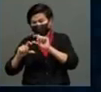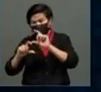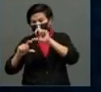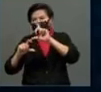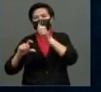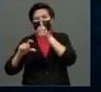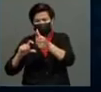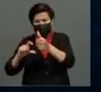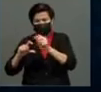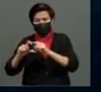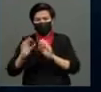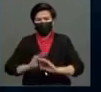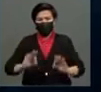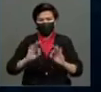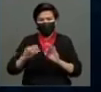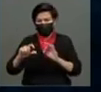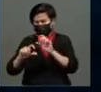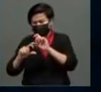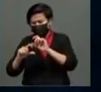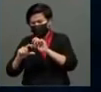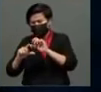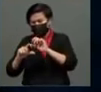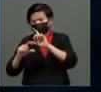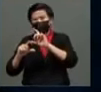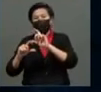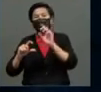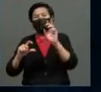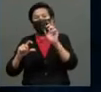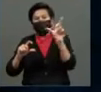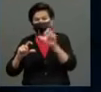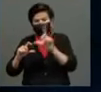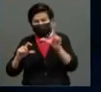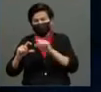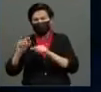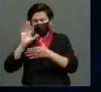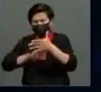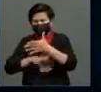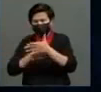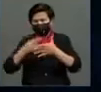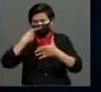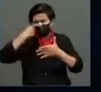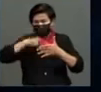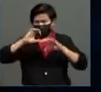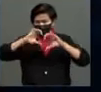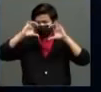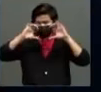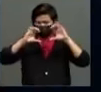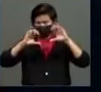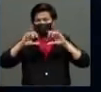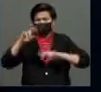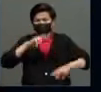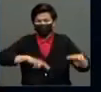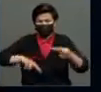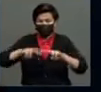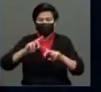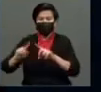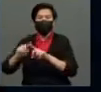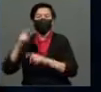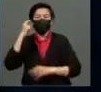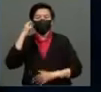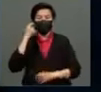ขึ้นสูงสีเหลืองเนี่ยเป็นเรื่องที่เราวางแผนไว้เป็นไปตามการที่เราจะคาด